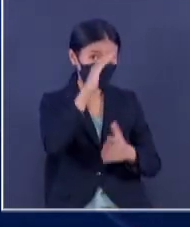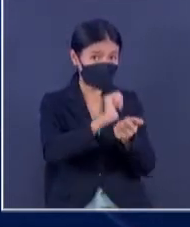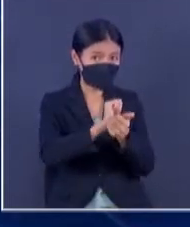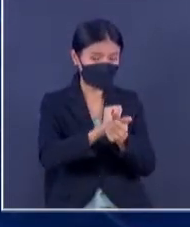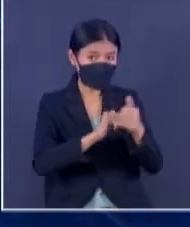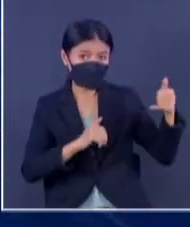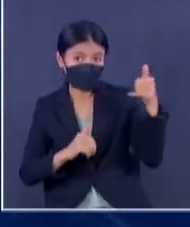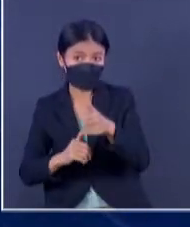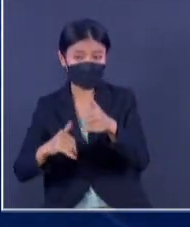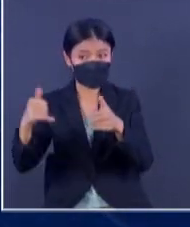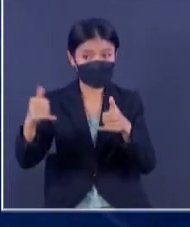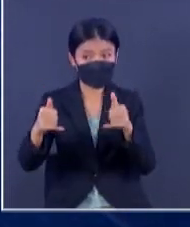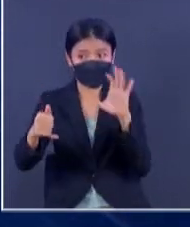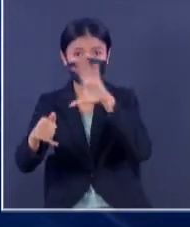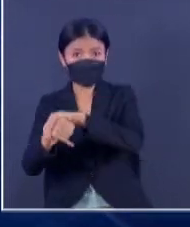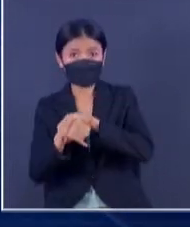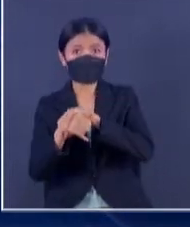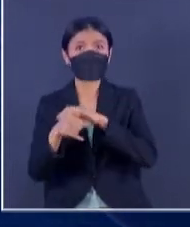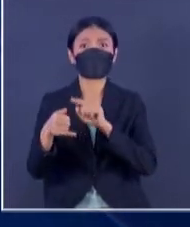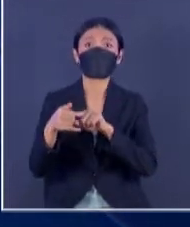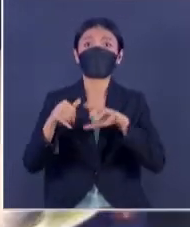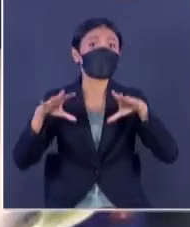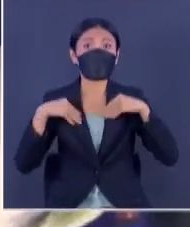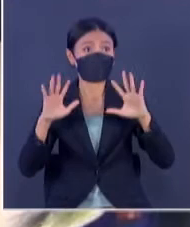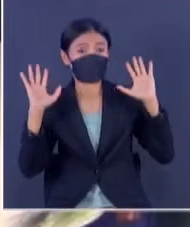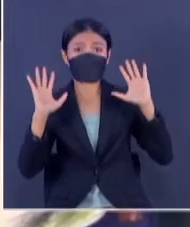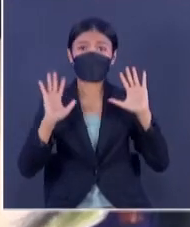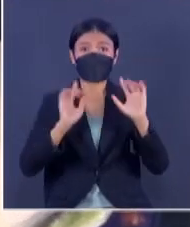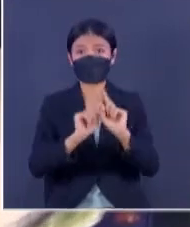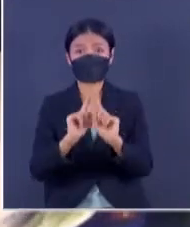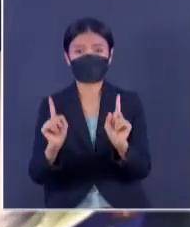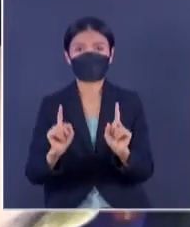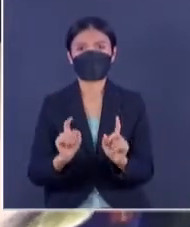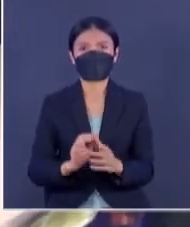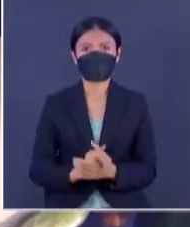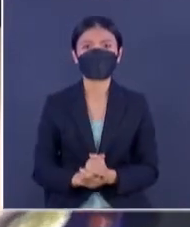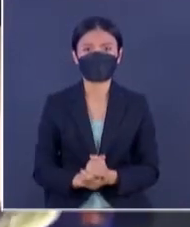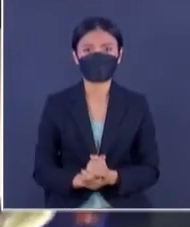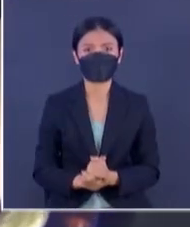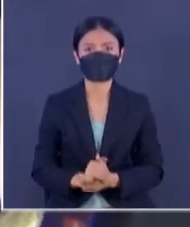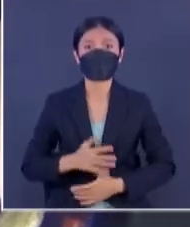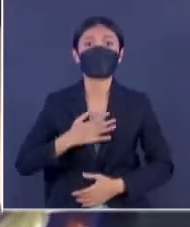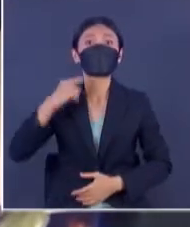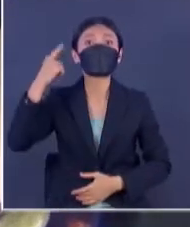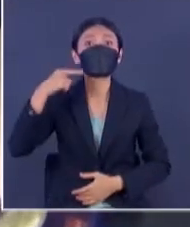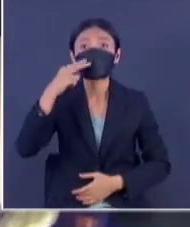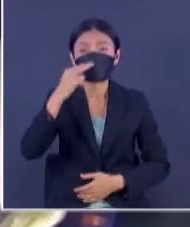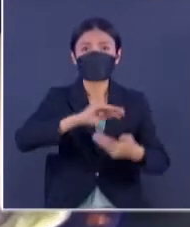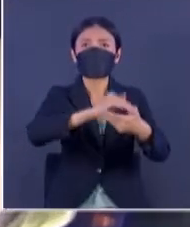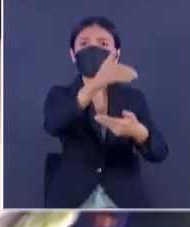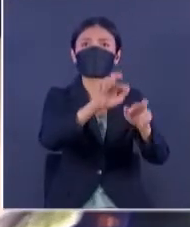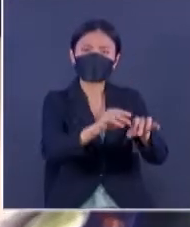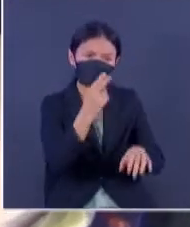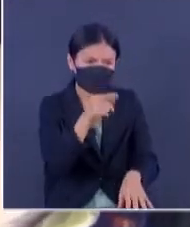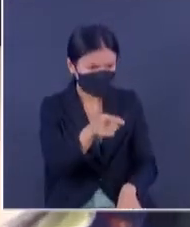านแต่คนร้ายก็ให้การปฏิเสธค่ะ เครื่องเนี้ยมันไม่น่าจะขาย 2,000 นะคะที่ร้านก็เลยเอะ